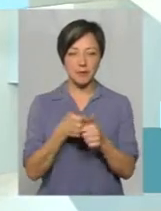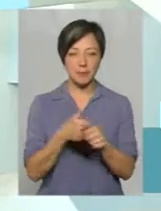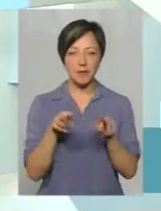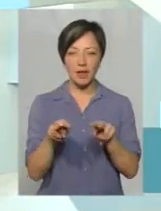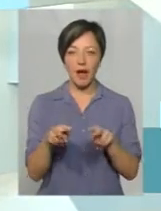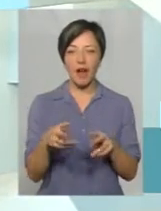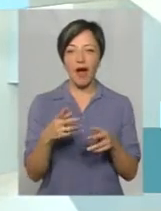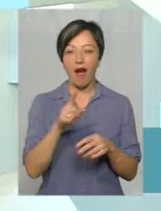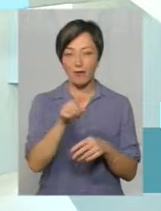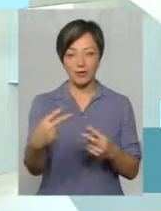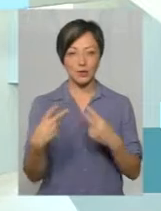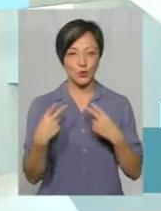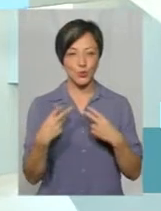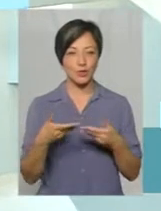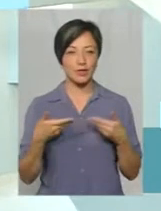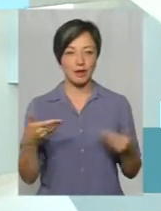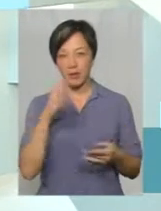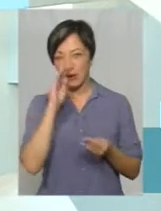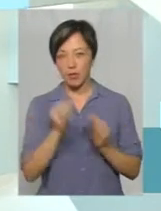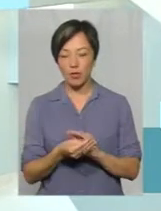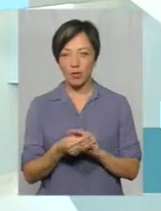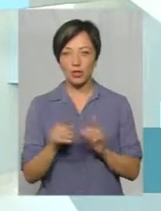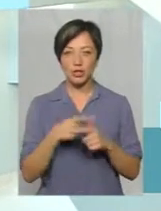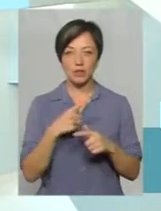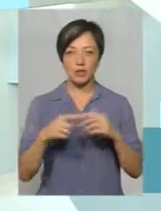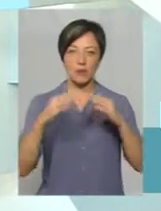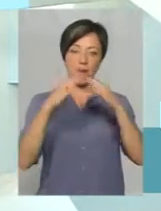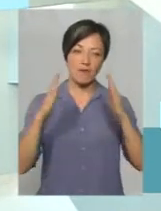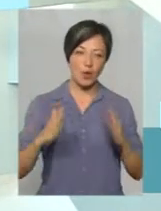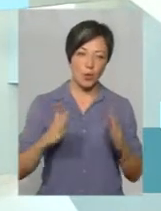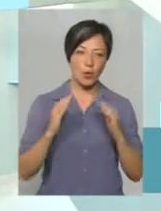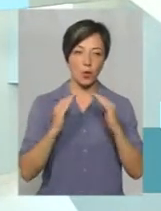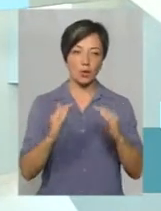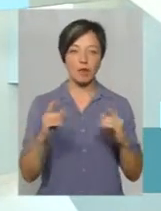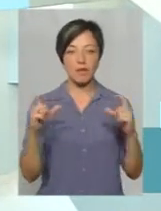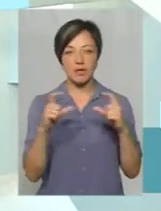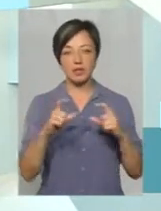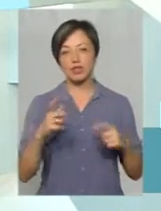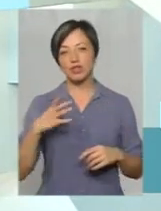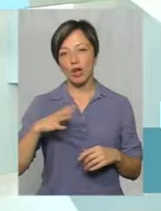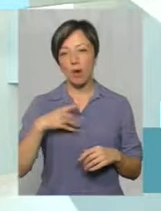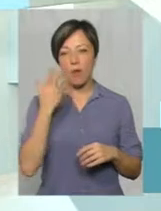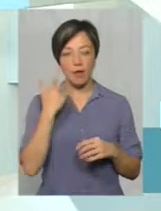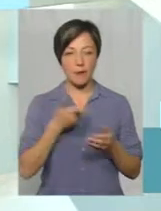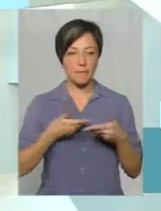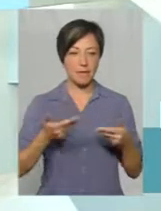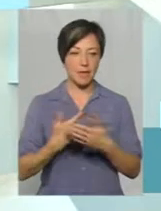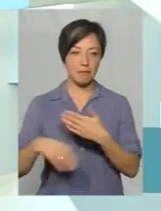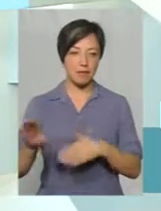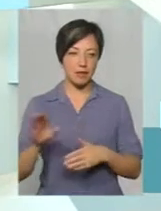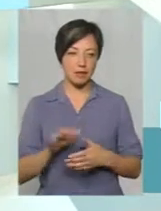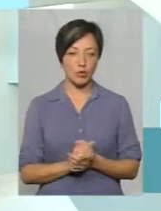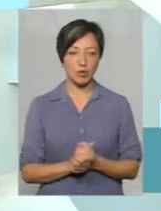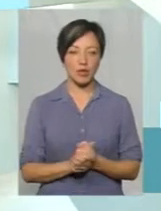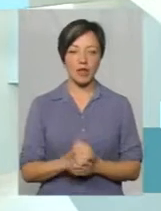а вони слідкують за нами. Тобто вони переховуються десь чи в павільйонах, чи в магазинах, чекають, поки ми підемо. Десь